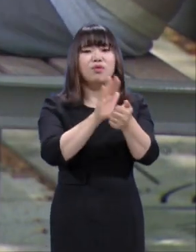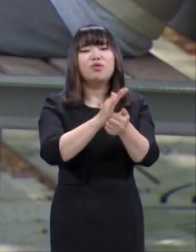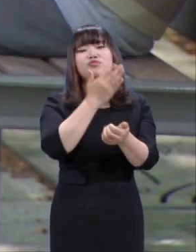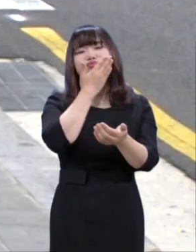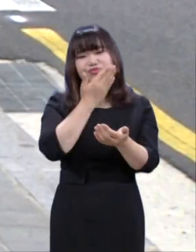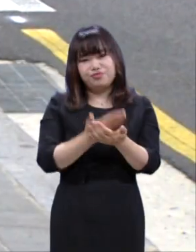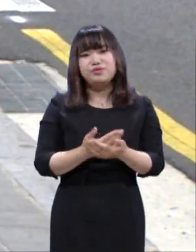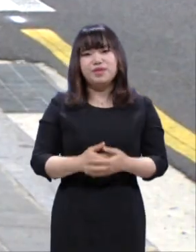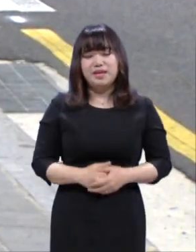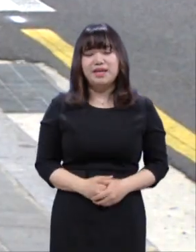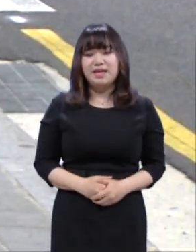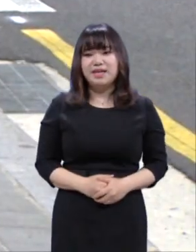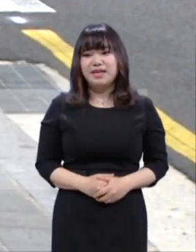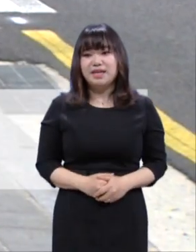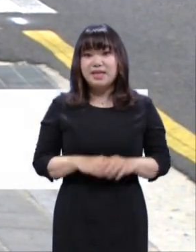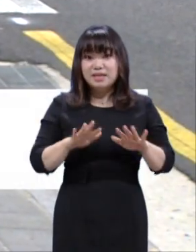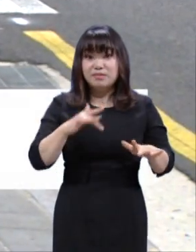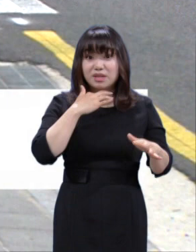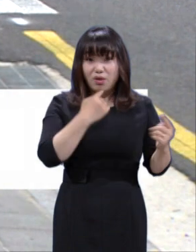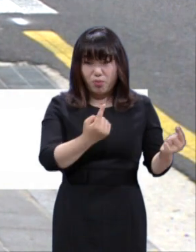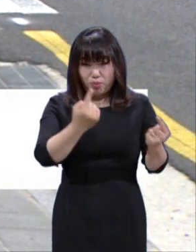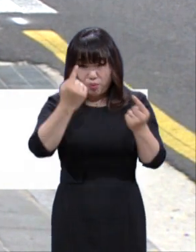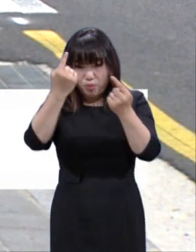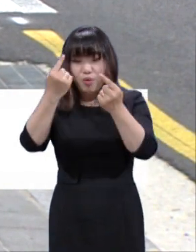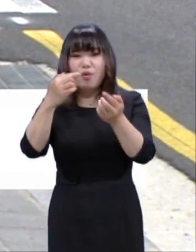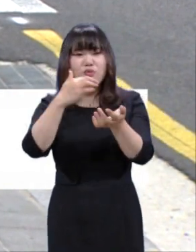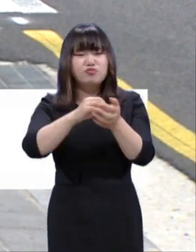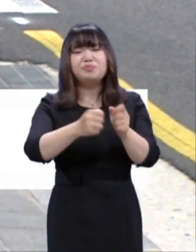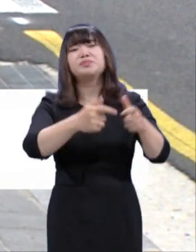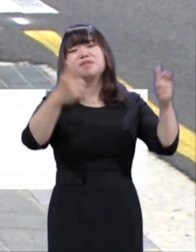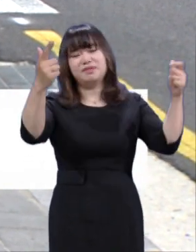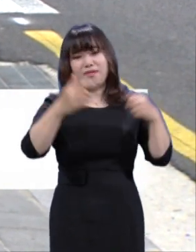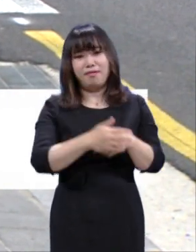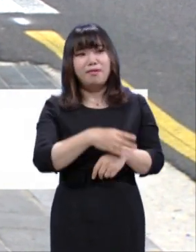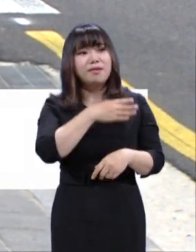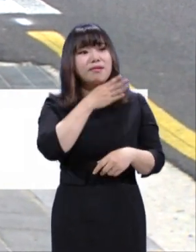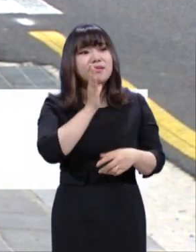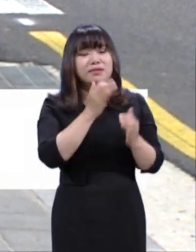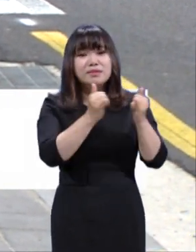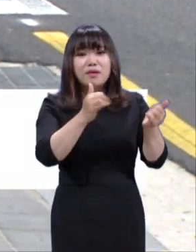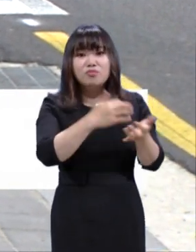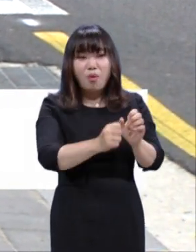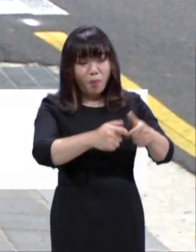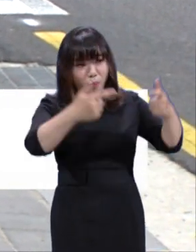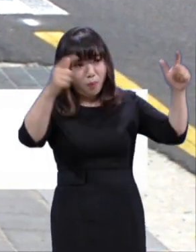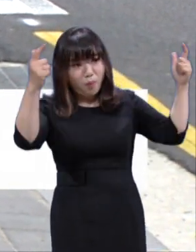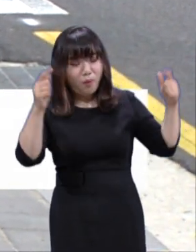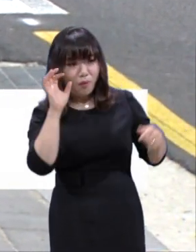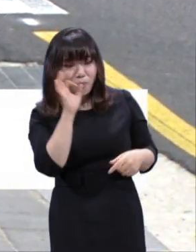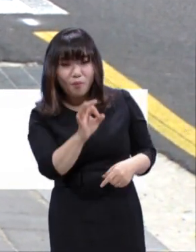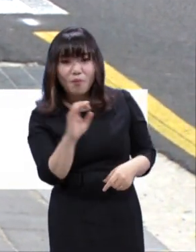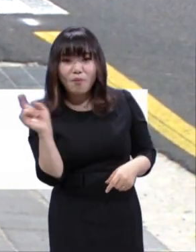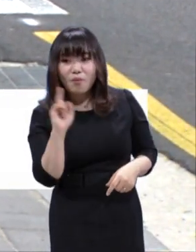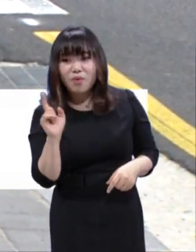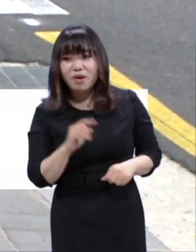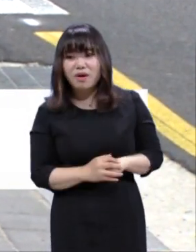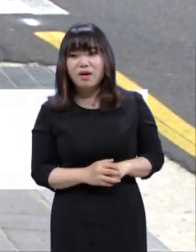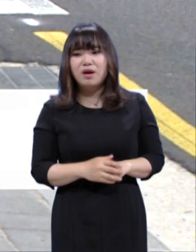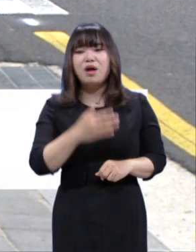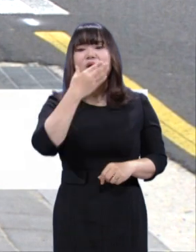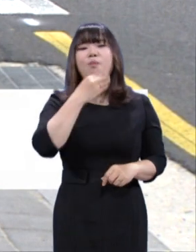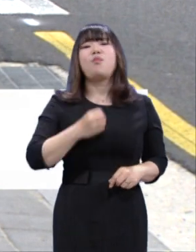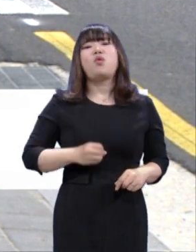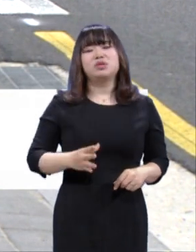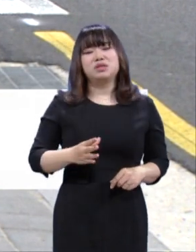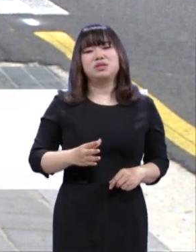있습니다. 고령화 시대가 돼가지고 노인분들이 이제 많이 이제 자꾸 늘어나고 하는데 복지 시설이